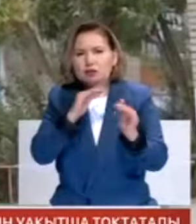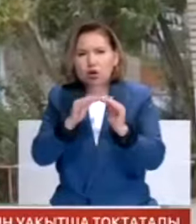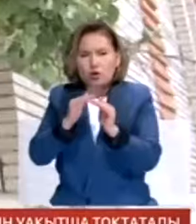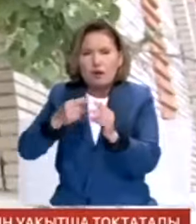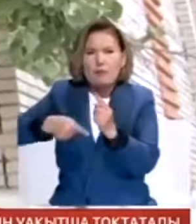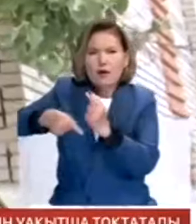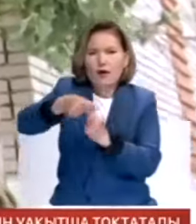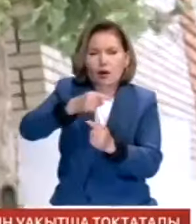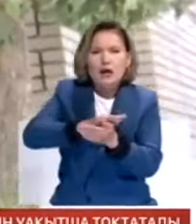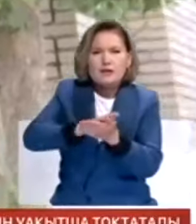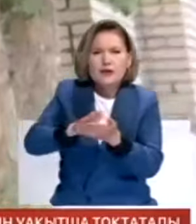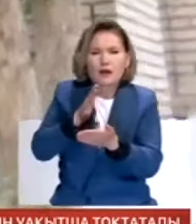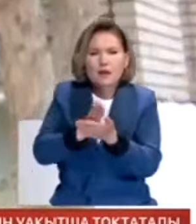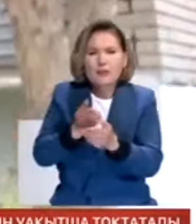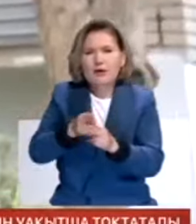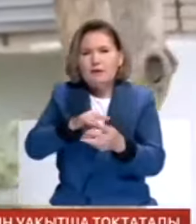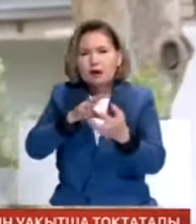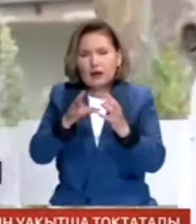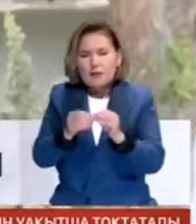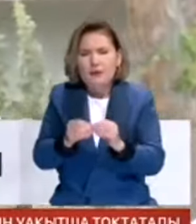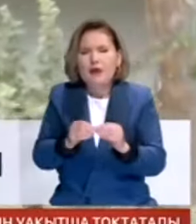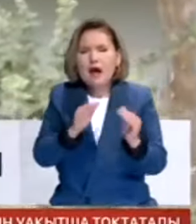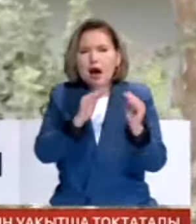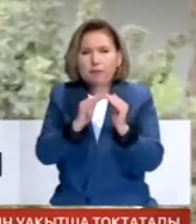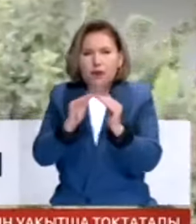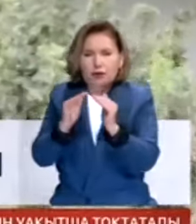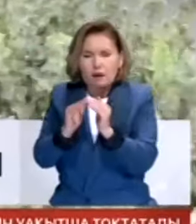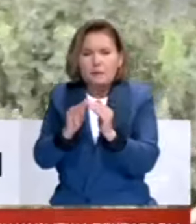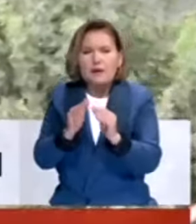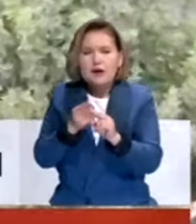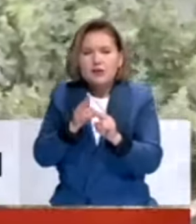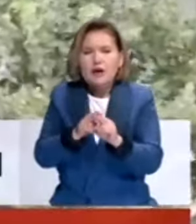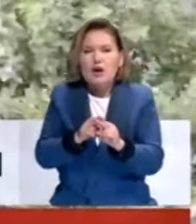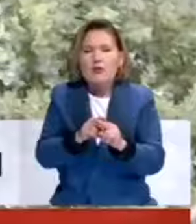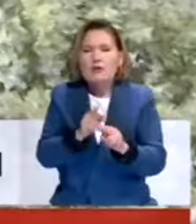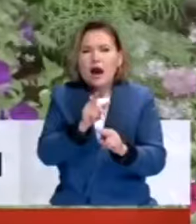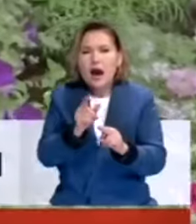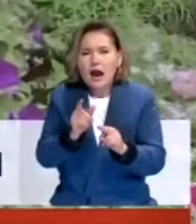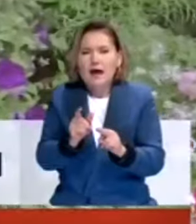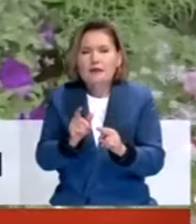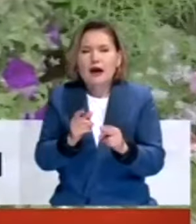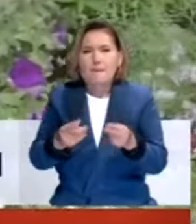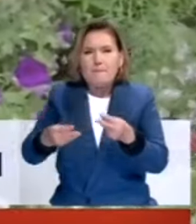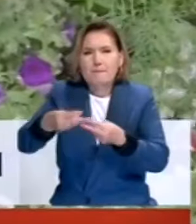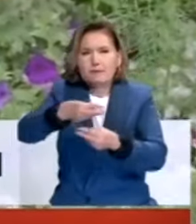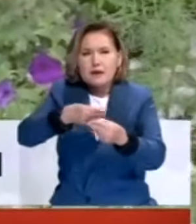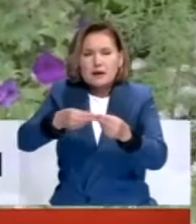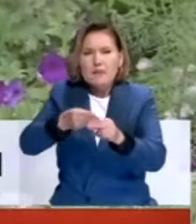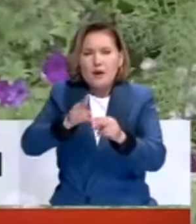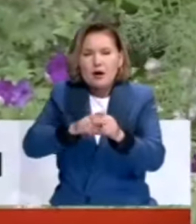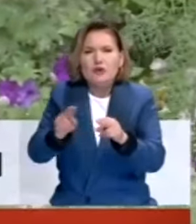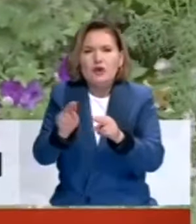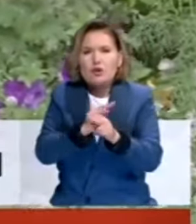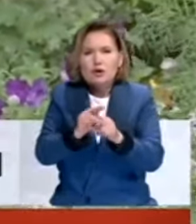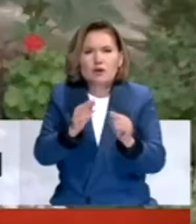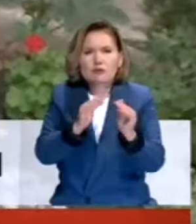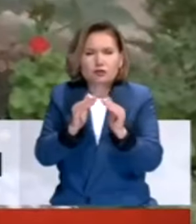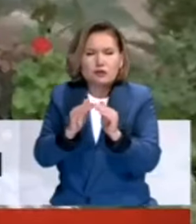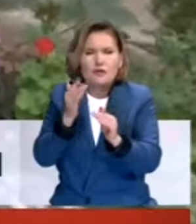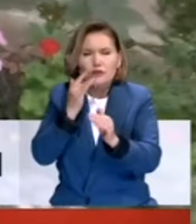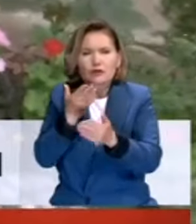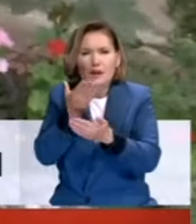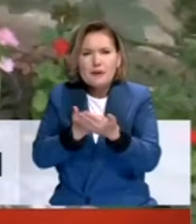көрінісі. Дені мүлік иелері бірлестігін құрған. Осы бірлестіктің ортақ шотына төлем жасап, сол қаржыға жөндеу